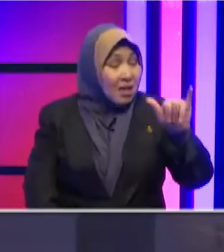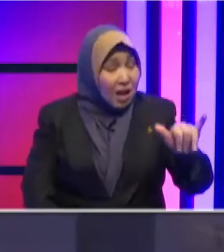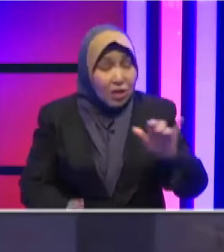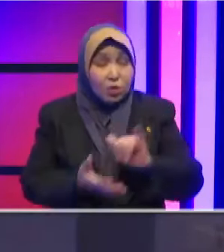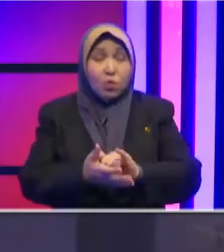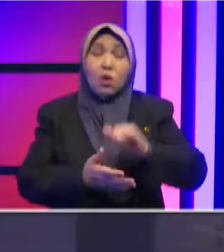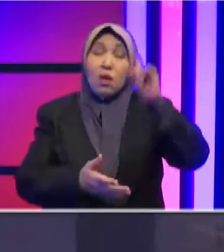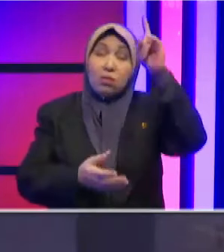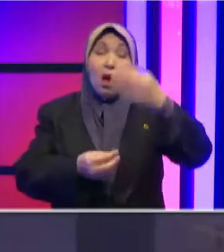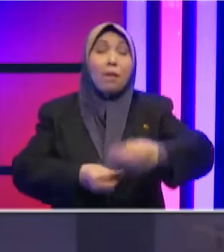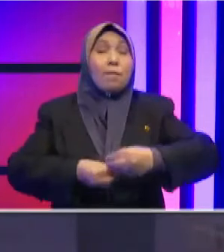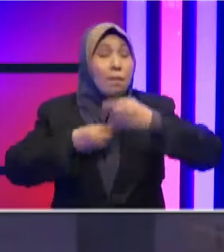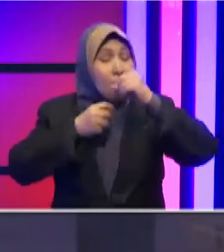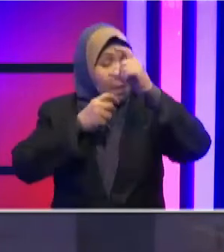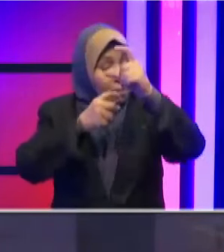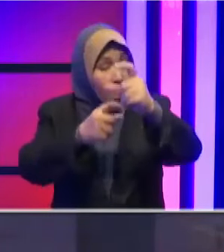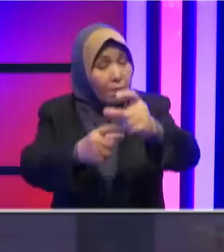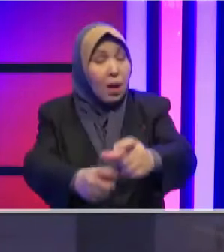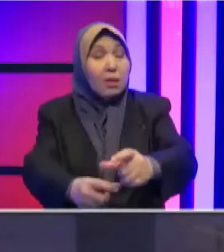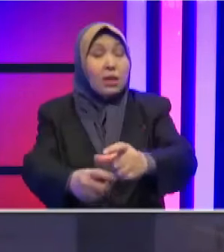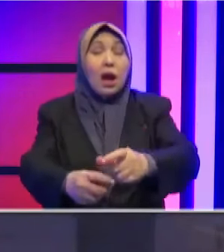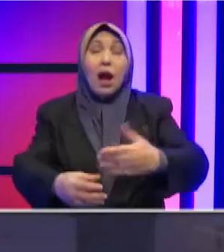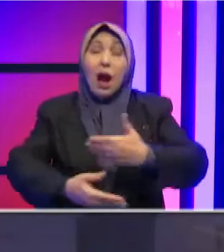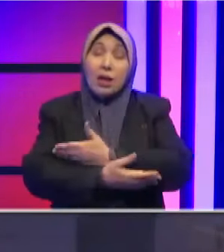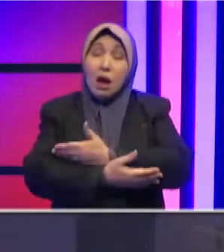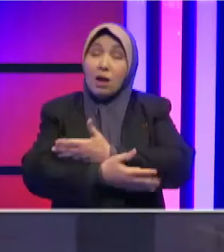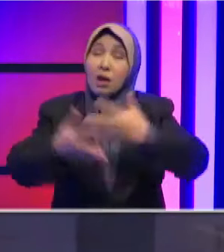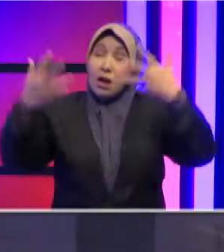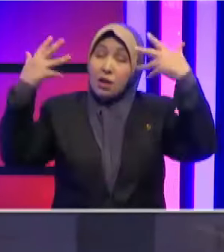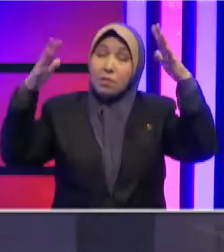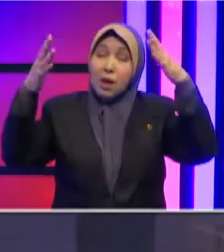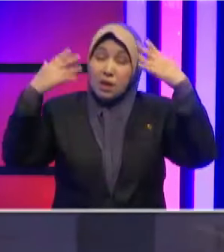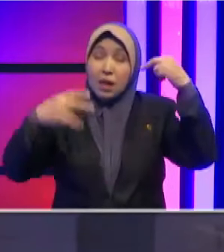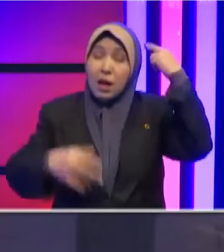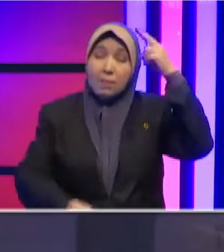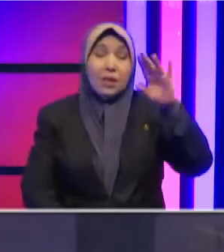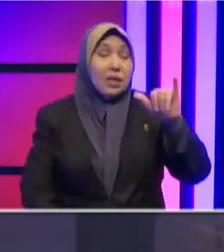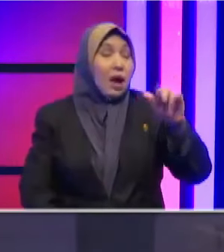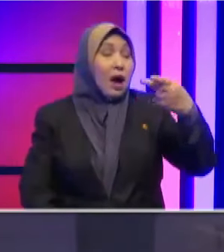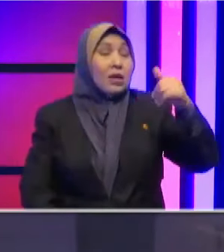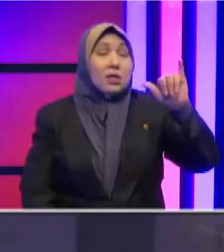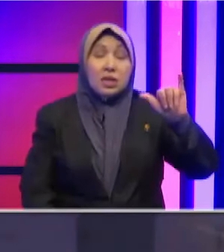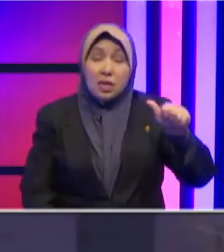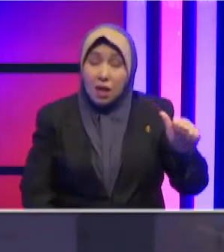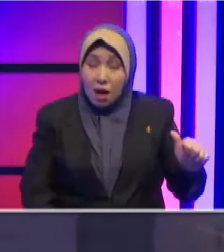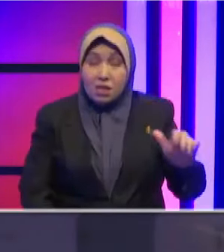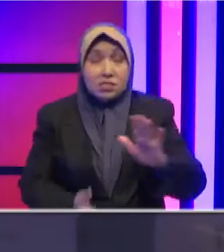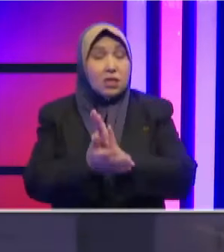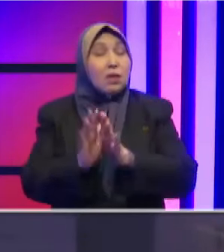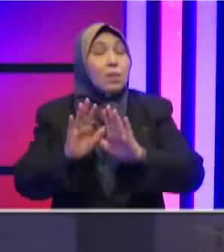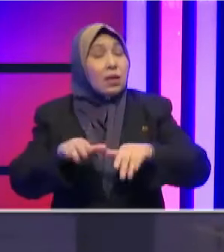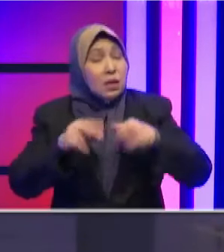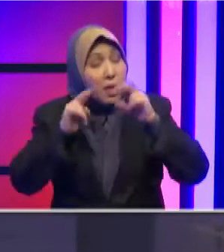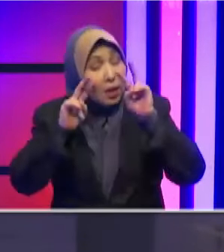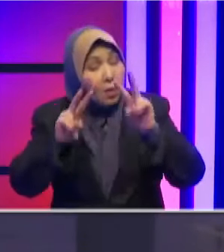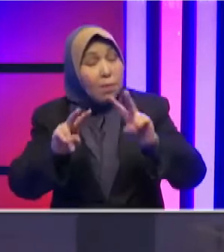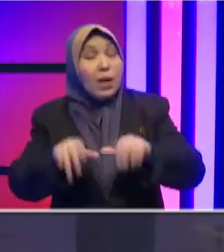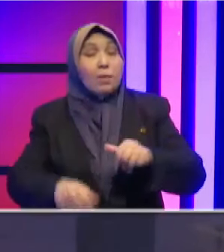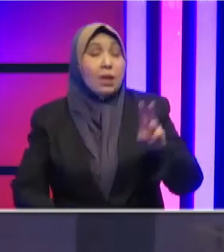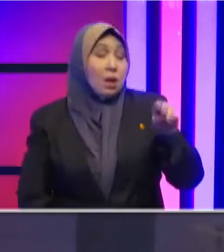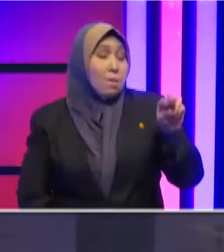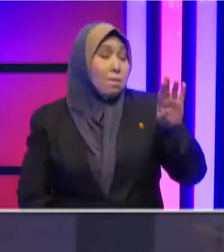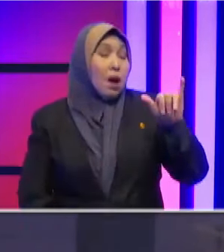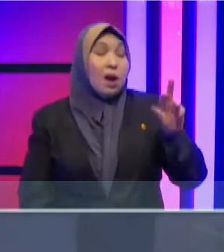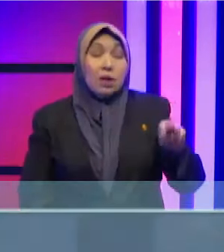anugrahkan Baginda seorang anak yang hebat yaitu Nabi Yahya Alaihissalam ketoprak hati kan juga bagaimana Maryam